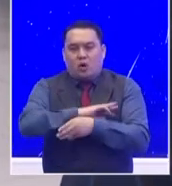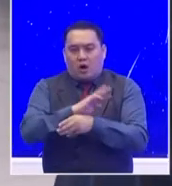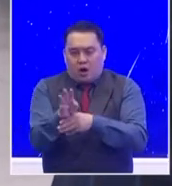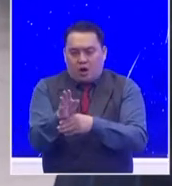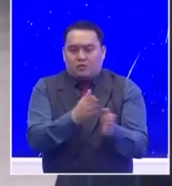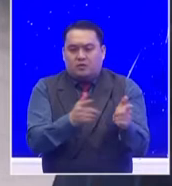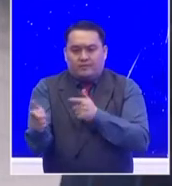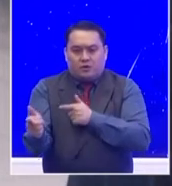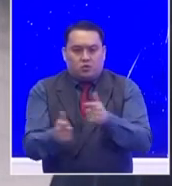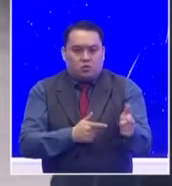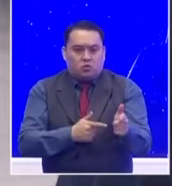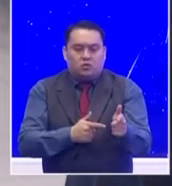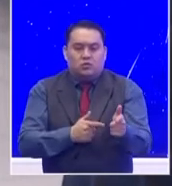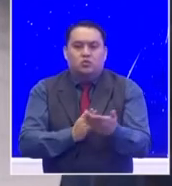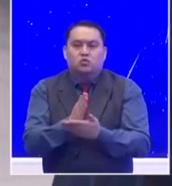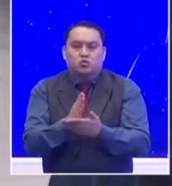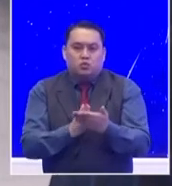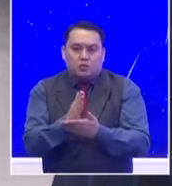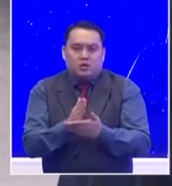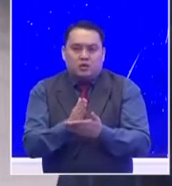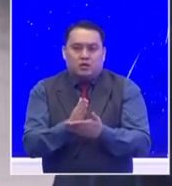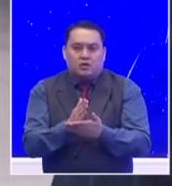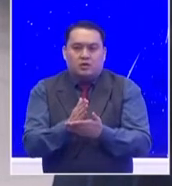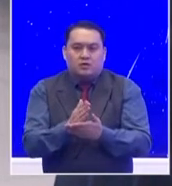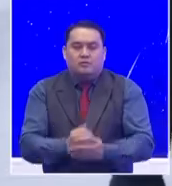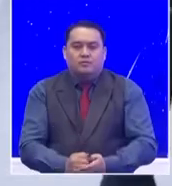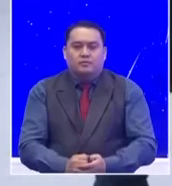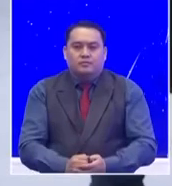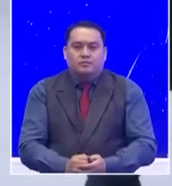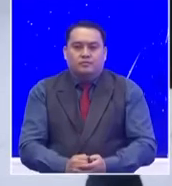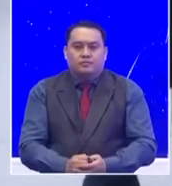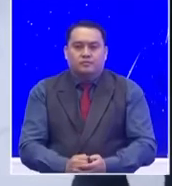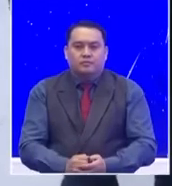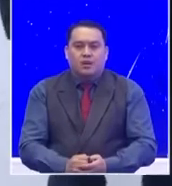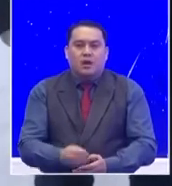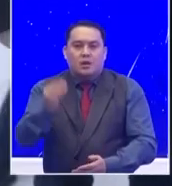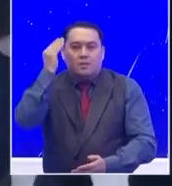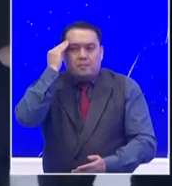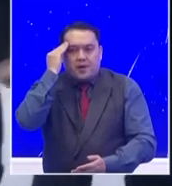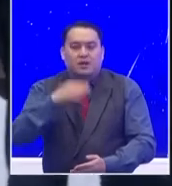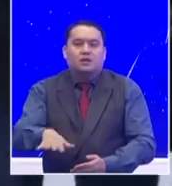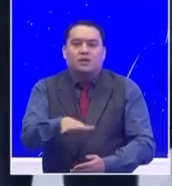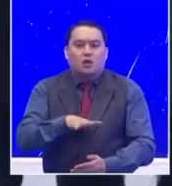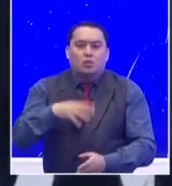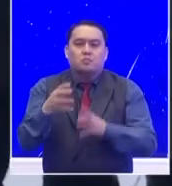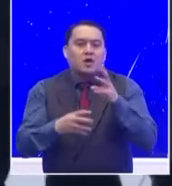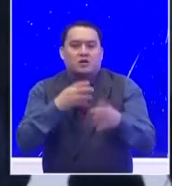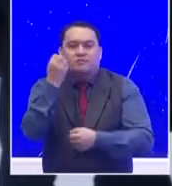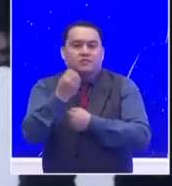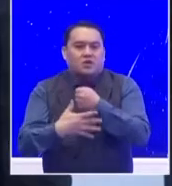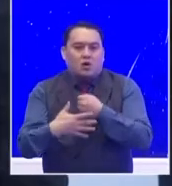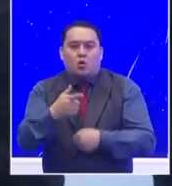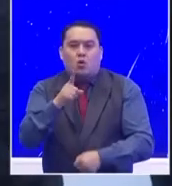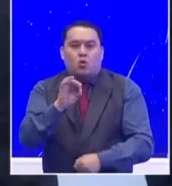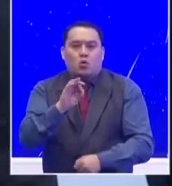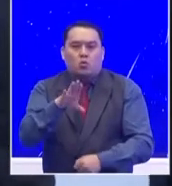медицинская служба, санитарно-эпидемиологическая служба, приграничная служба готовы. Ряд необходимых мер принимается и на территории Международного центра